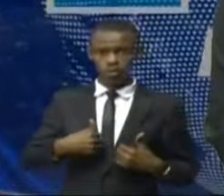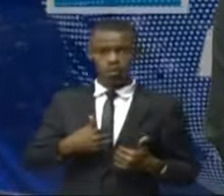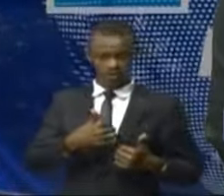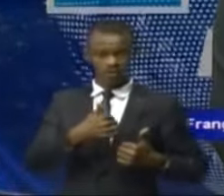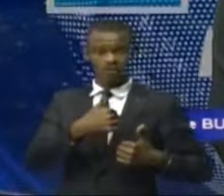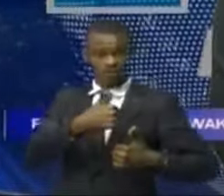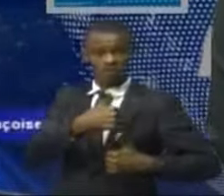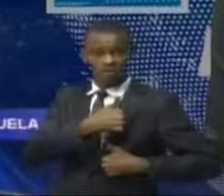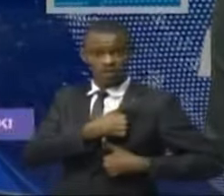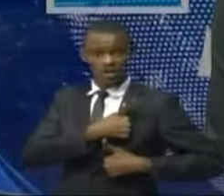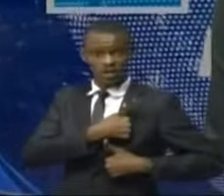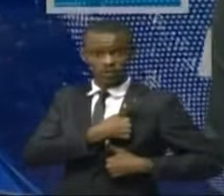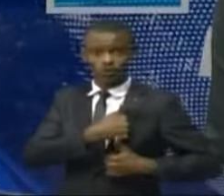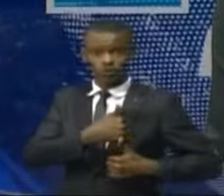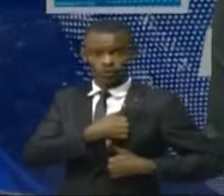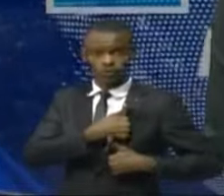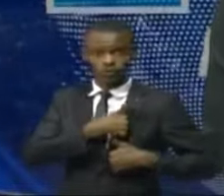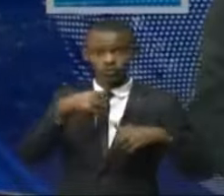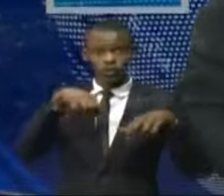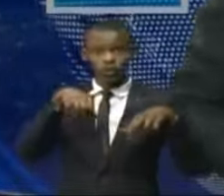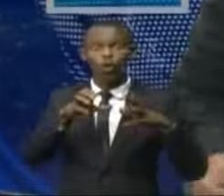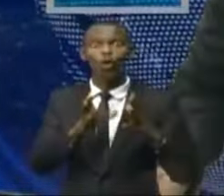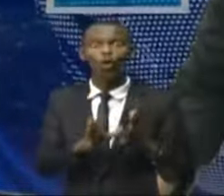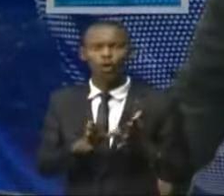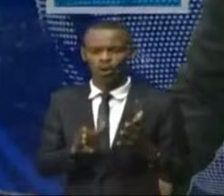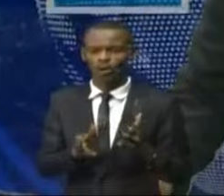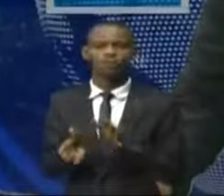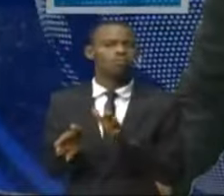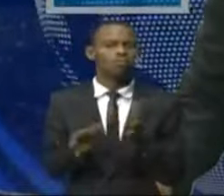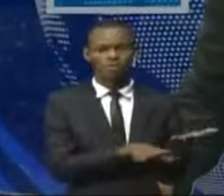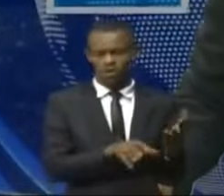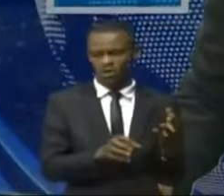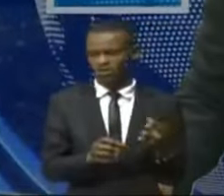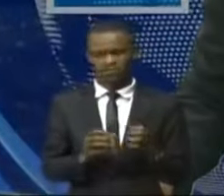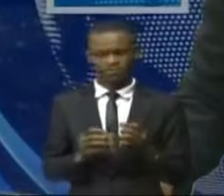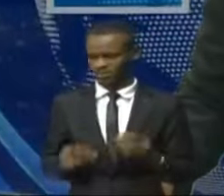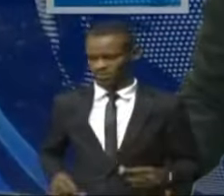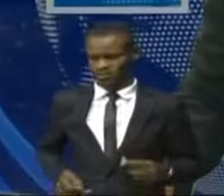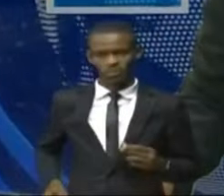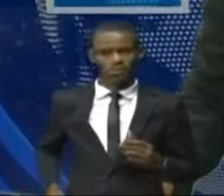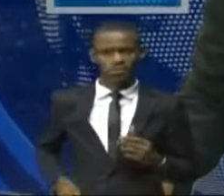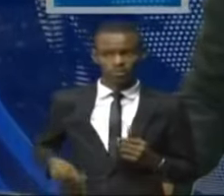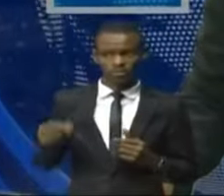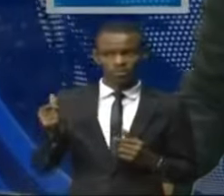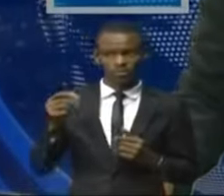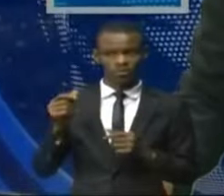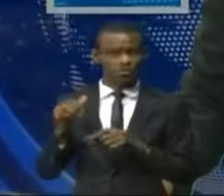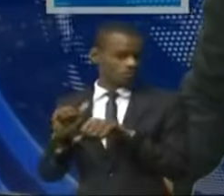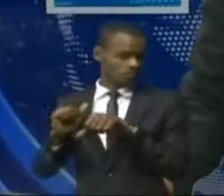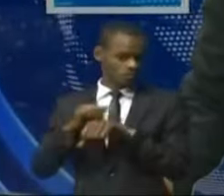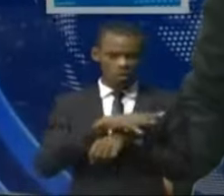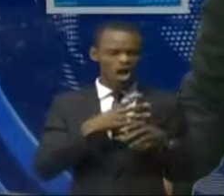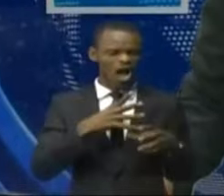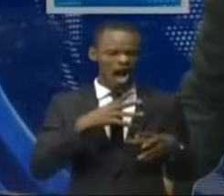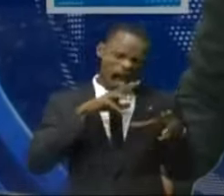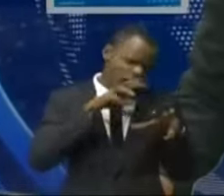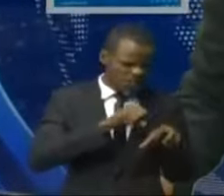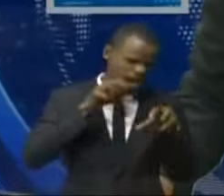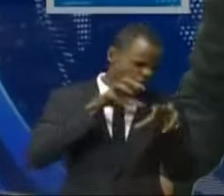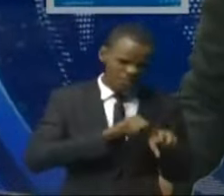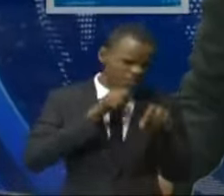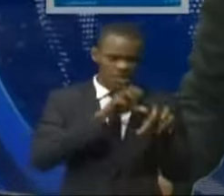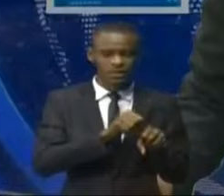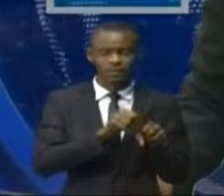par des chiens. Des témoignages effroyables donnés par des éléments du M23, ils se sont rendus au FRDC. Ils